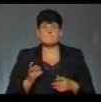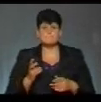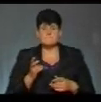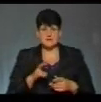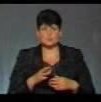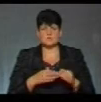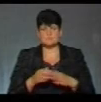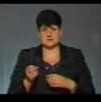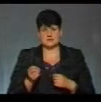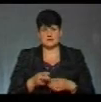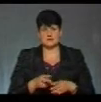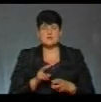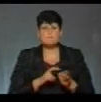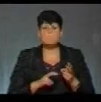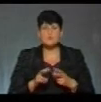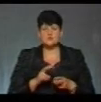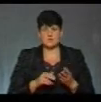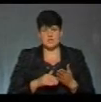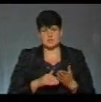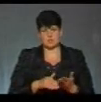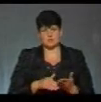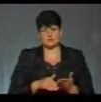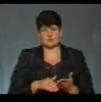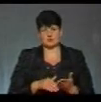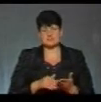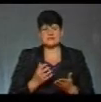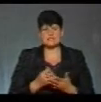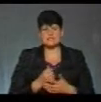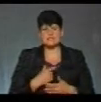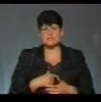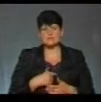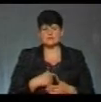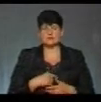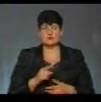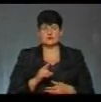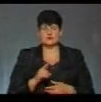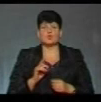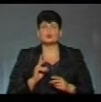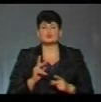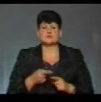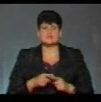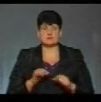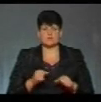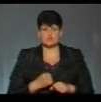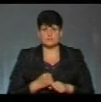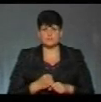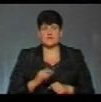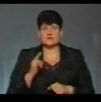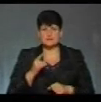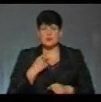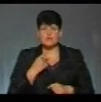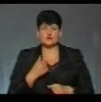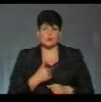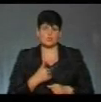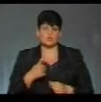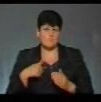фахівця, пошукайте допомоги, знайдіть собі супер, хто це може робити. Але це дуже коли важливо. Дитина озвучує, що вона хоче піти